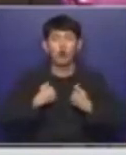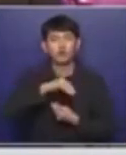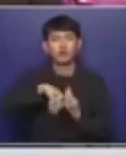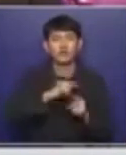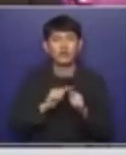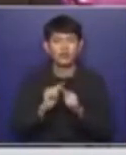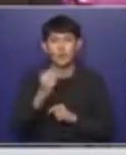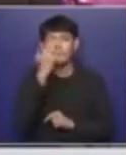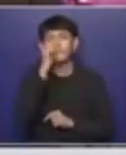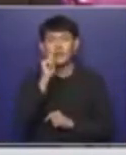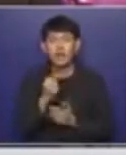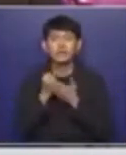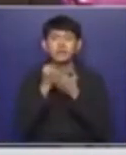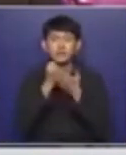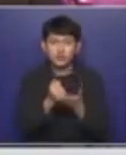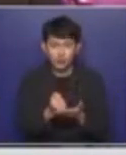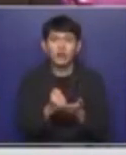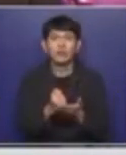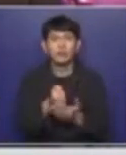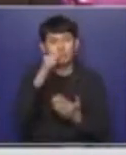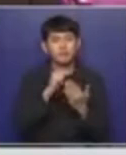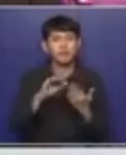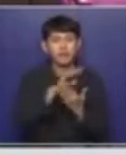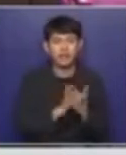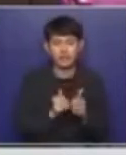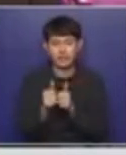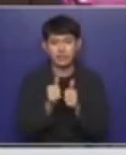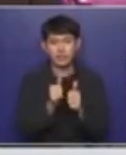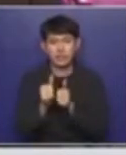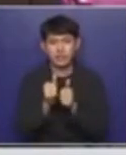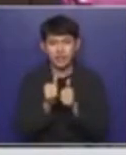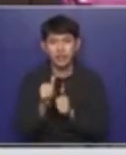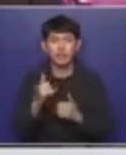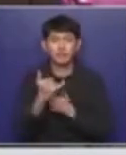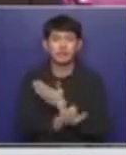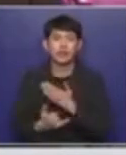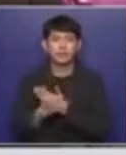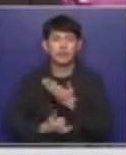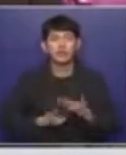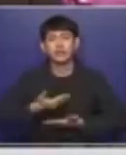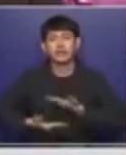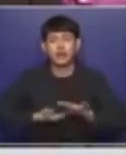างเพื่อที่จะนำพาประเทศของเราไปแข่งกับคู่ค้า